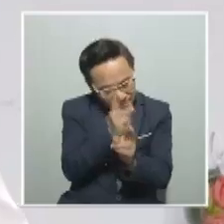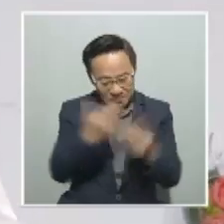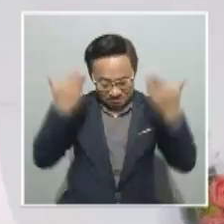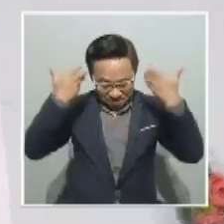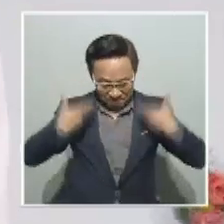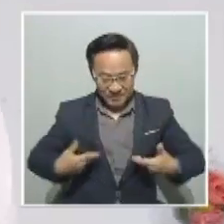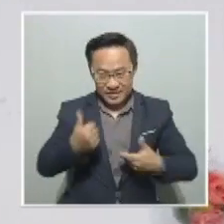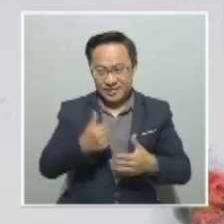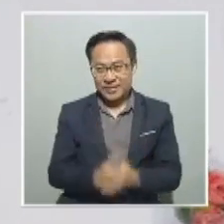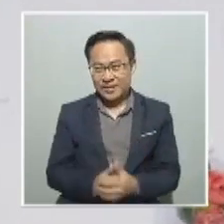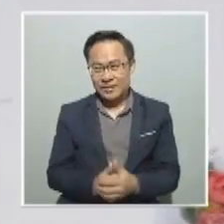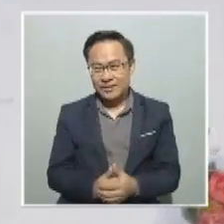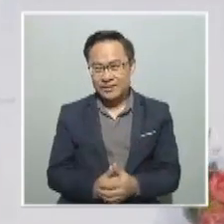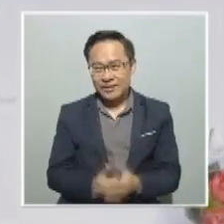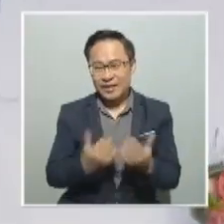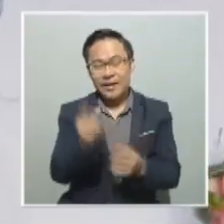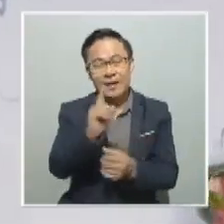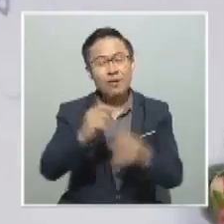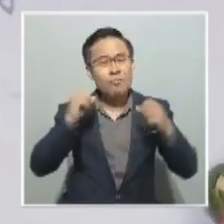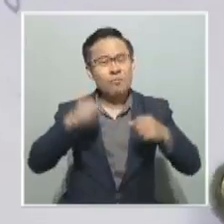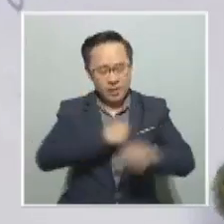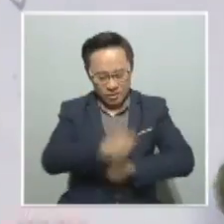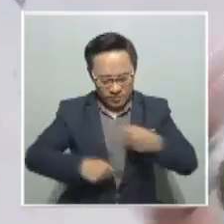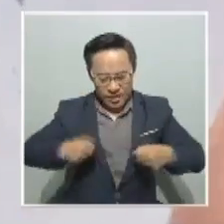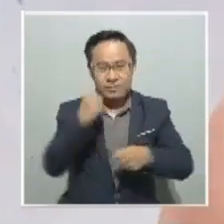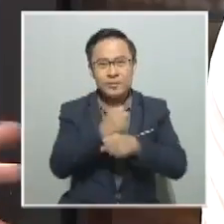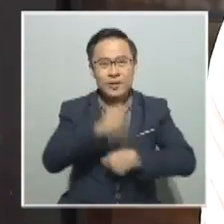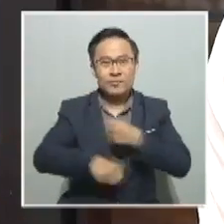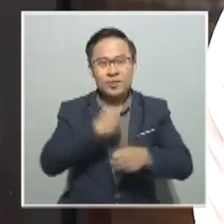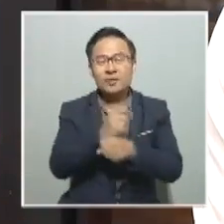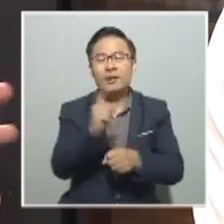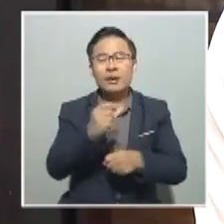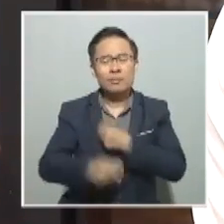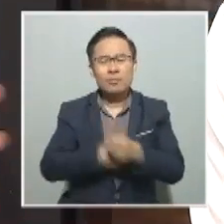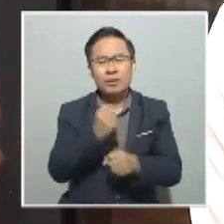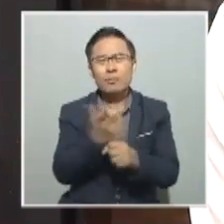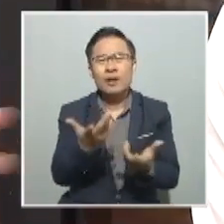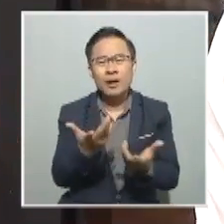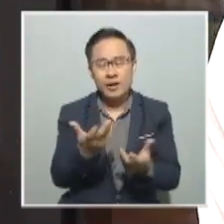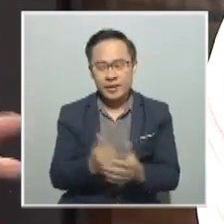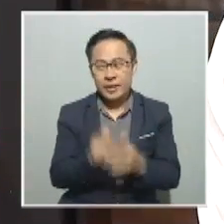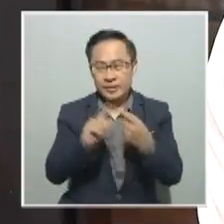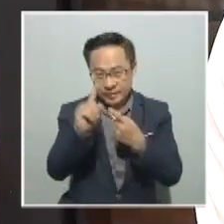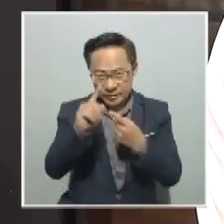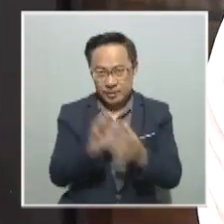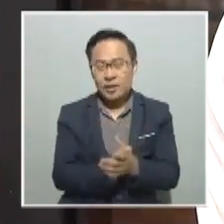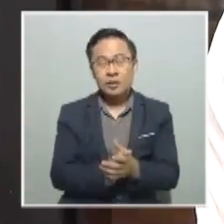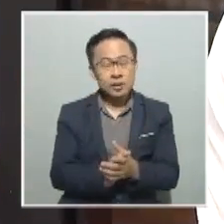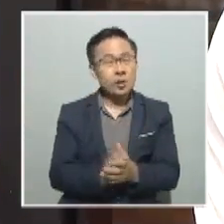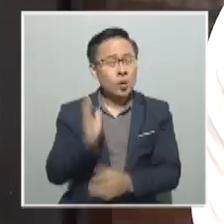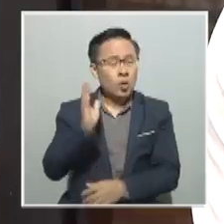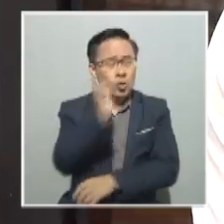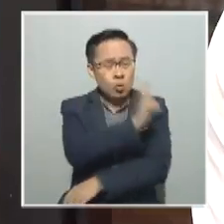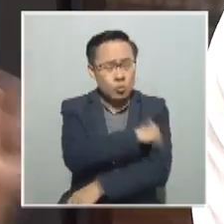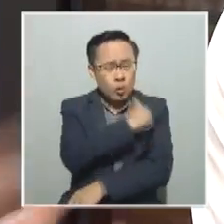คือมาแผลเลย เสียเลยคราวนี ้เอ้ยไม่เสียคุณหมอน่ารักน่ารักแบบนี้ อันนี้ข้อแรกใช่มั้ยล่ะ ใช่คนไข้จะได้แบบว่